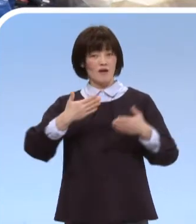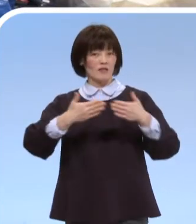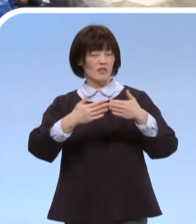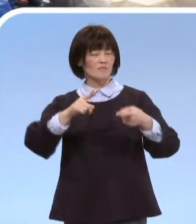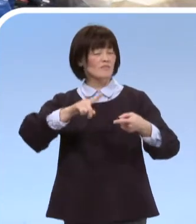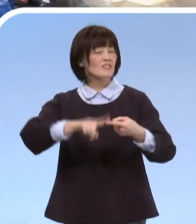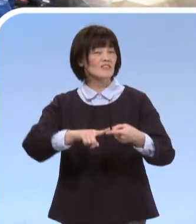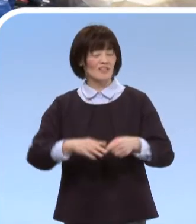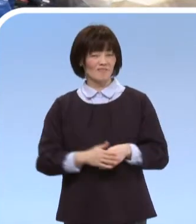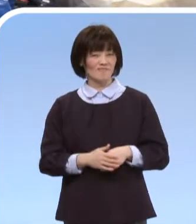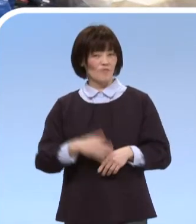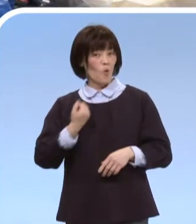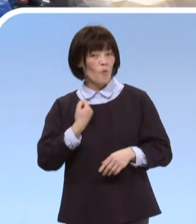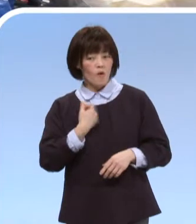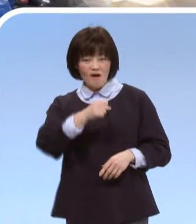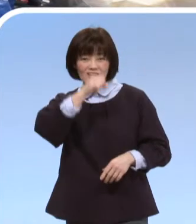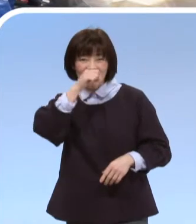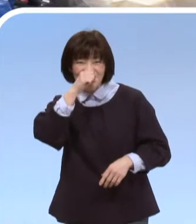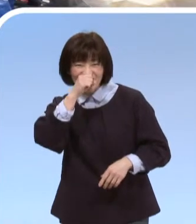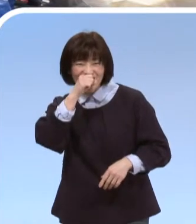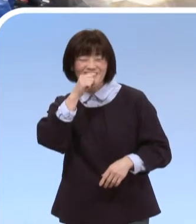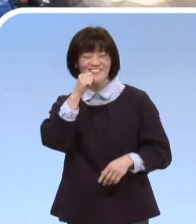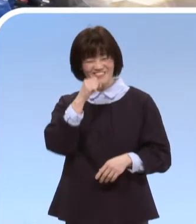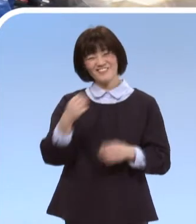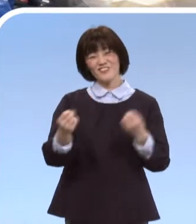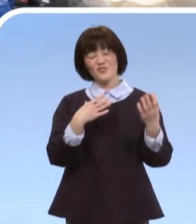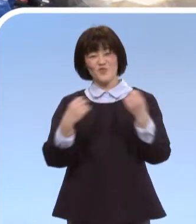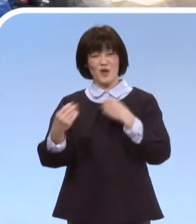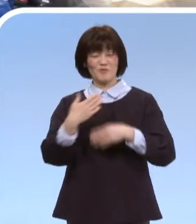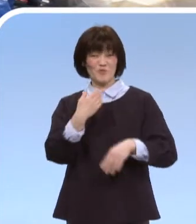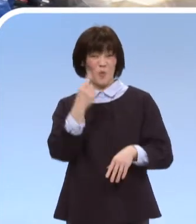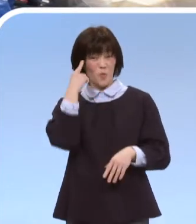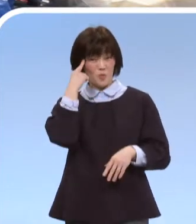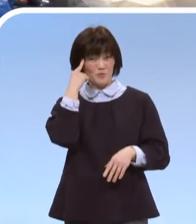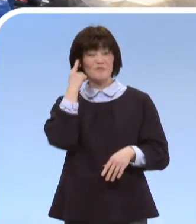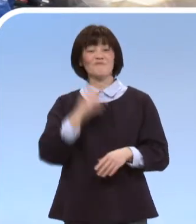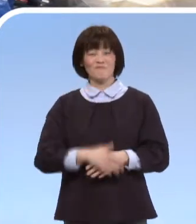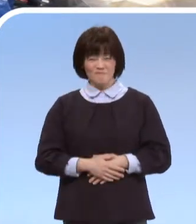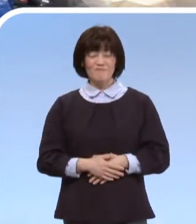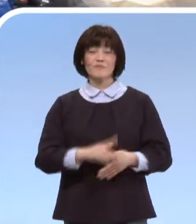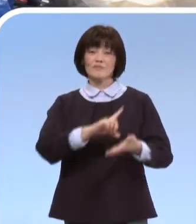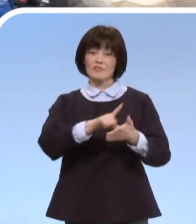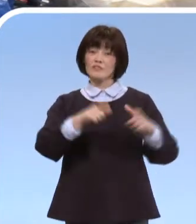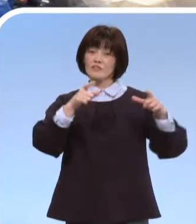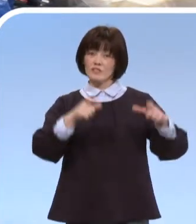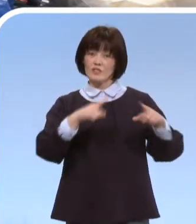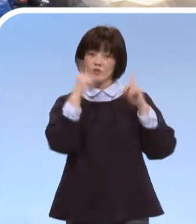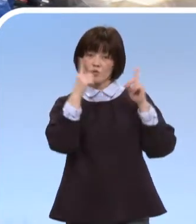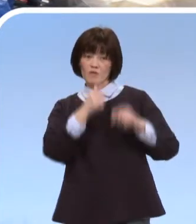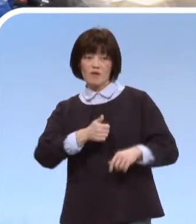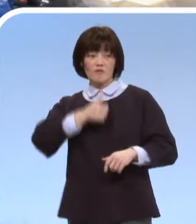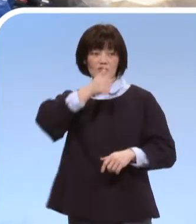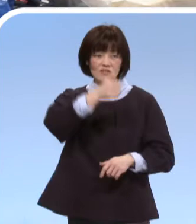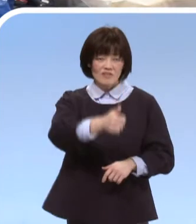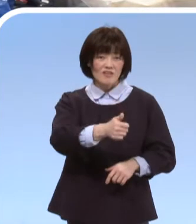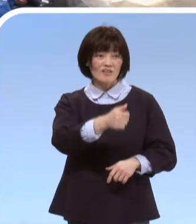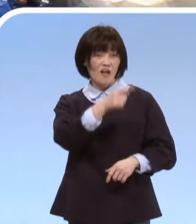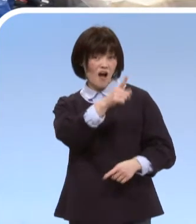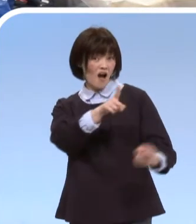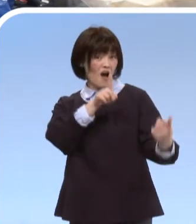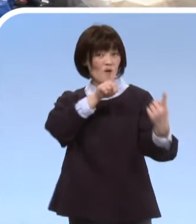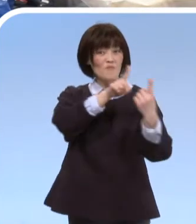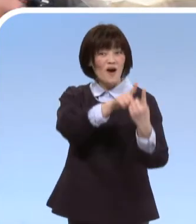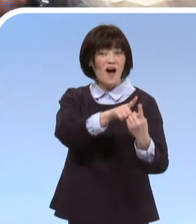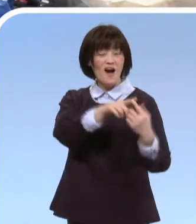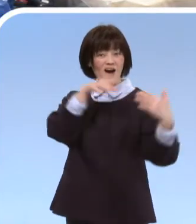よみたいな土壌が尼崎にあるもので、そこにまあちょっと飛び込んでいっていろんな地域のイベントとかなんか